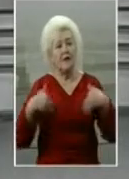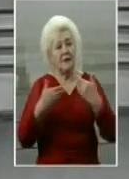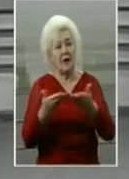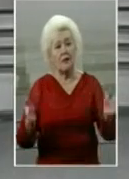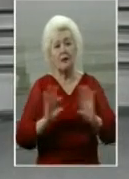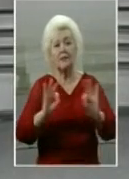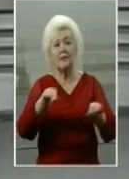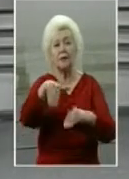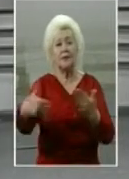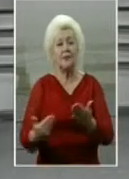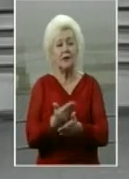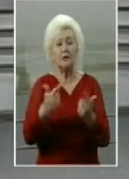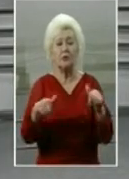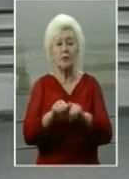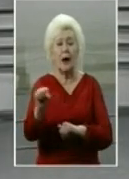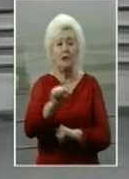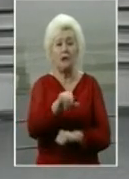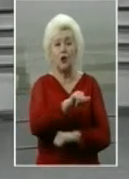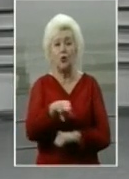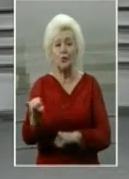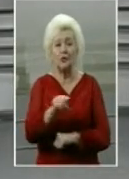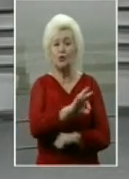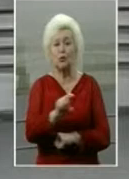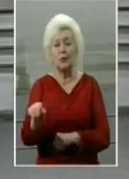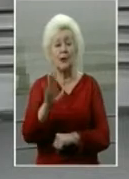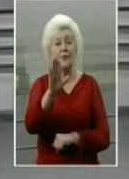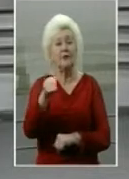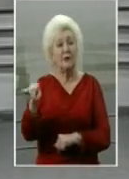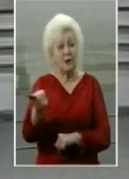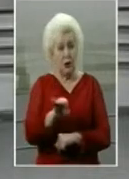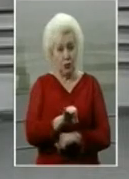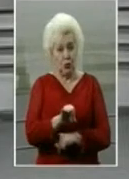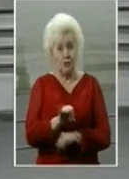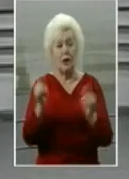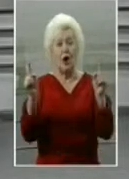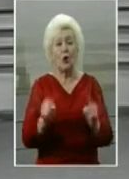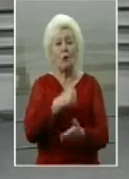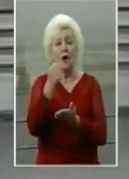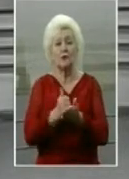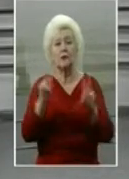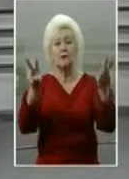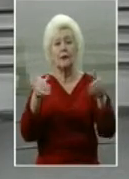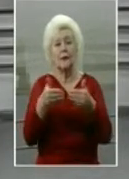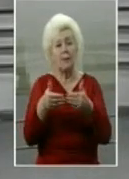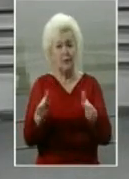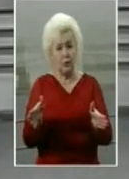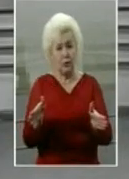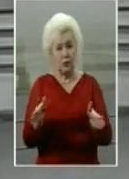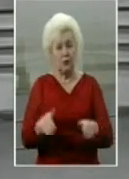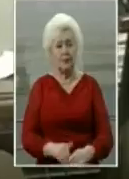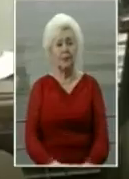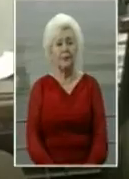Вітаю вас в ефірі «Таврійські новини» в студії Андрій Усов. Сурдопереклад Валентини Туніної. Коротко основні теми випуску.